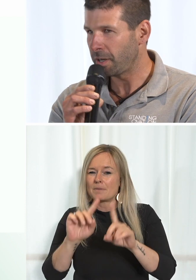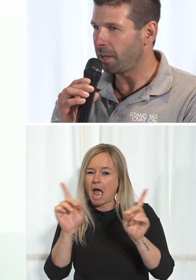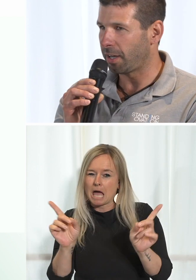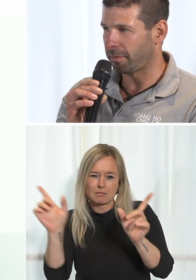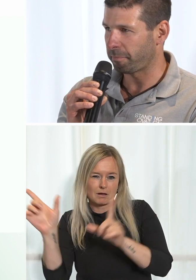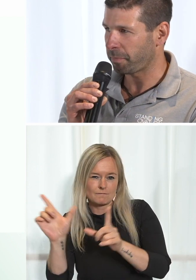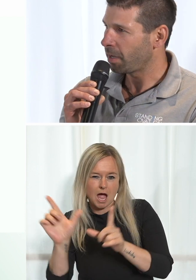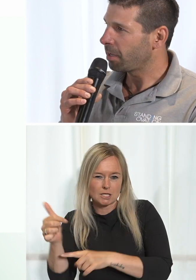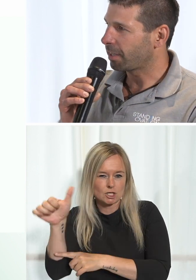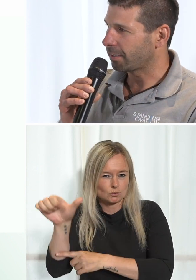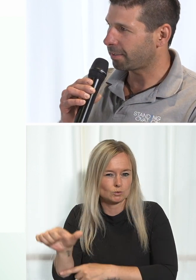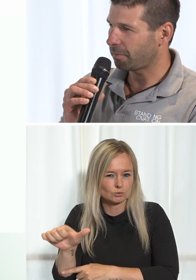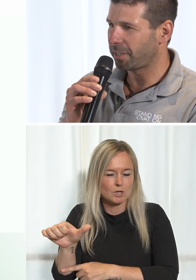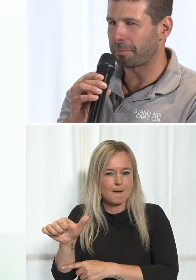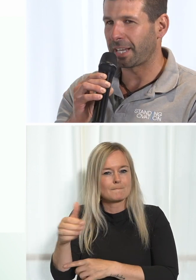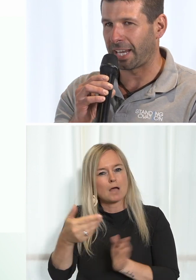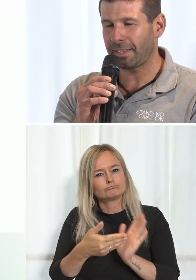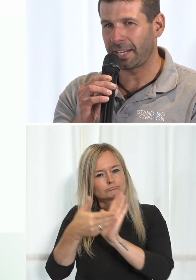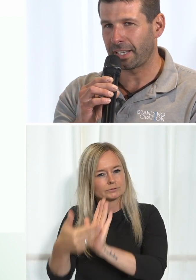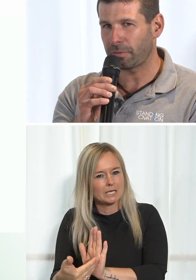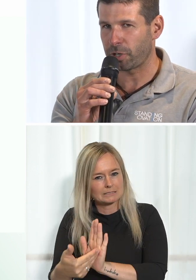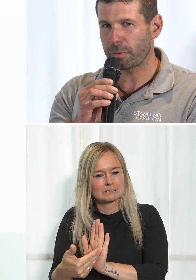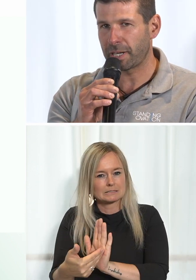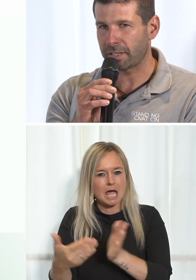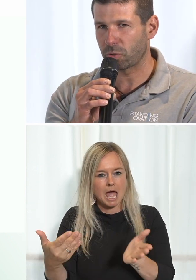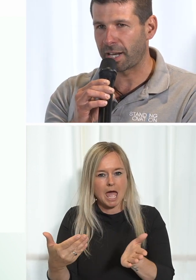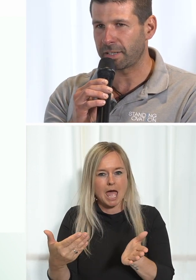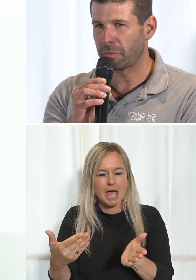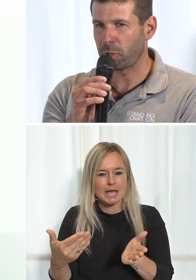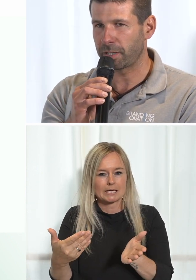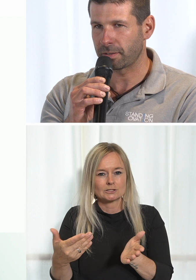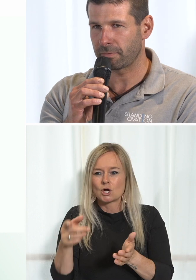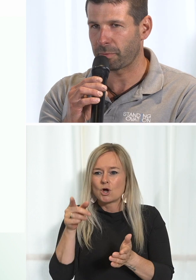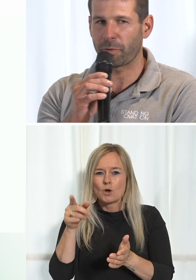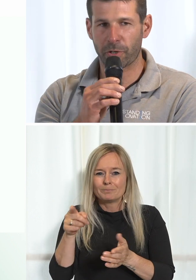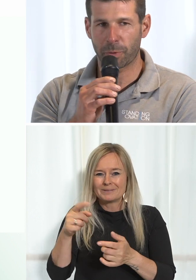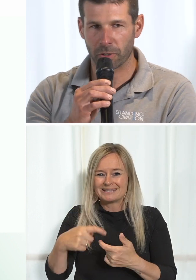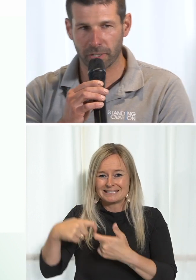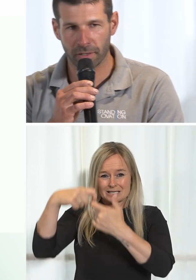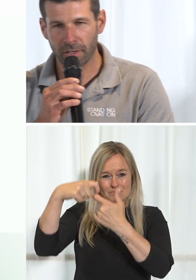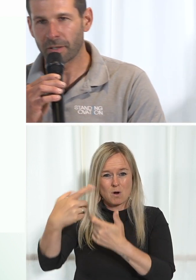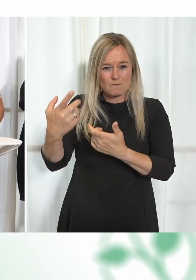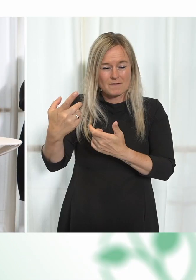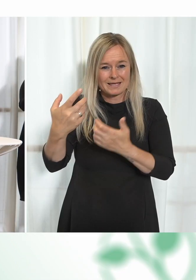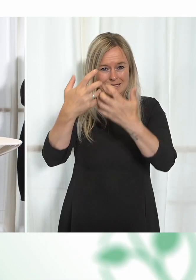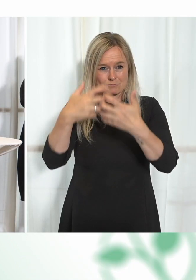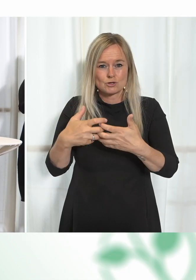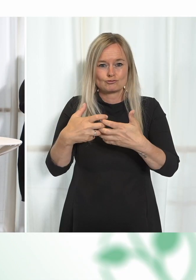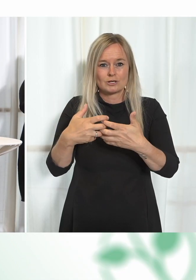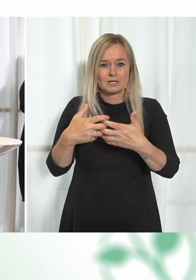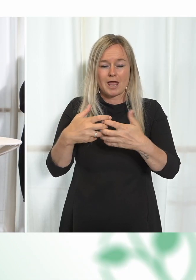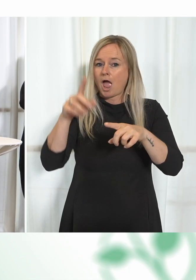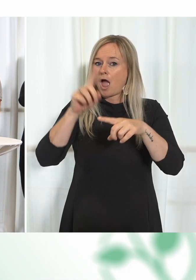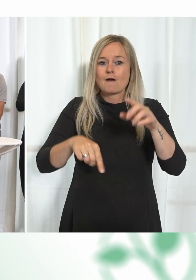AUVA-Präventionstagung, dass mit dem Gerät eigentlich falsche Belastung gar nicht mehr möglich ist. Weil wenn man falsch belastet, dann fällt man